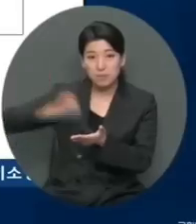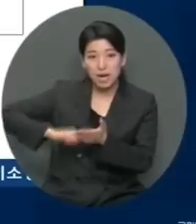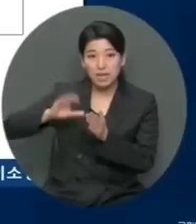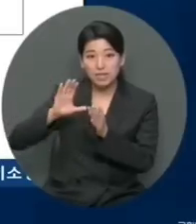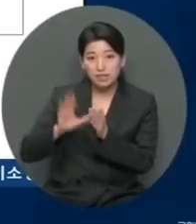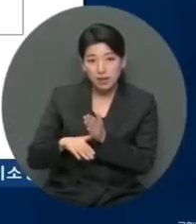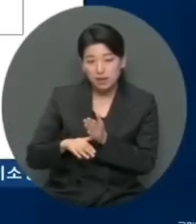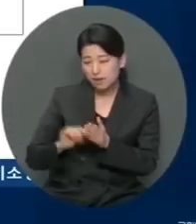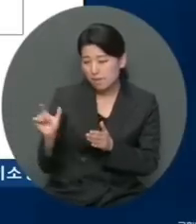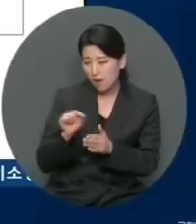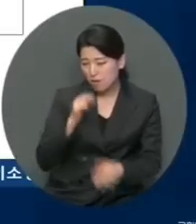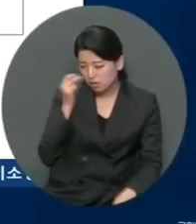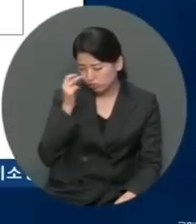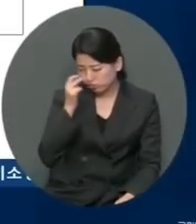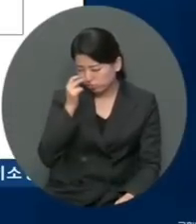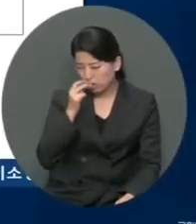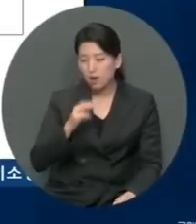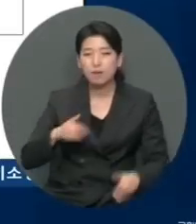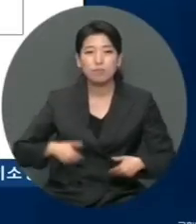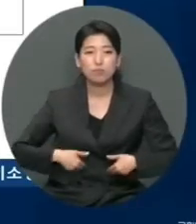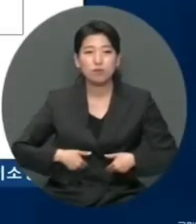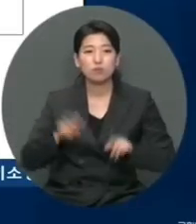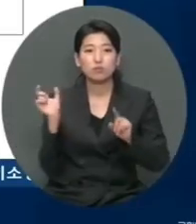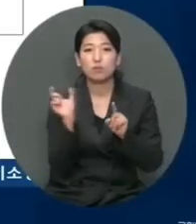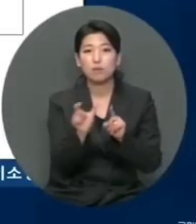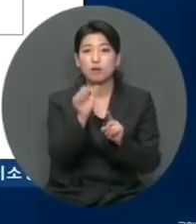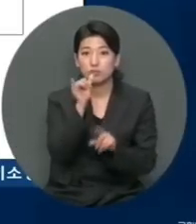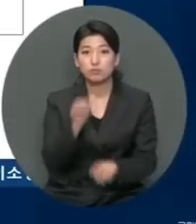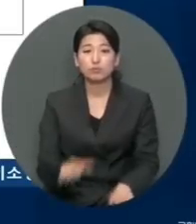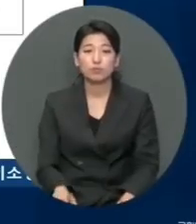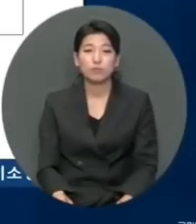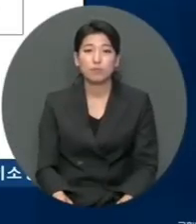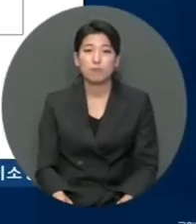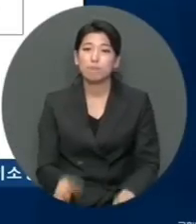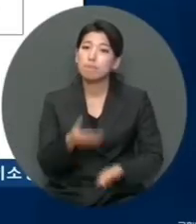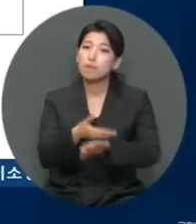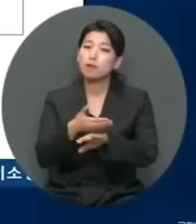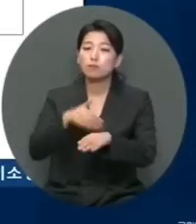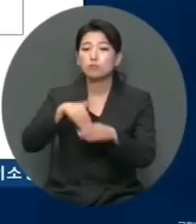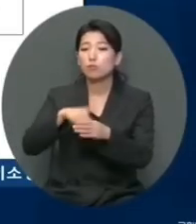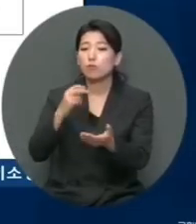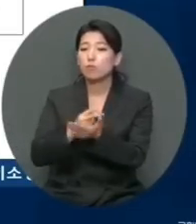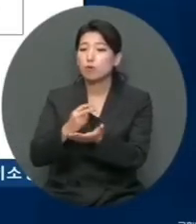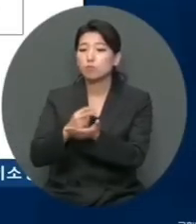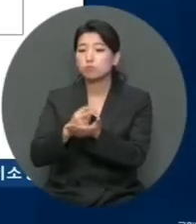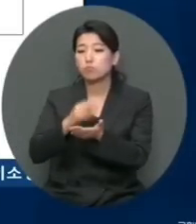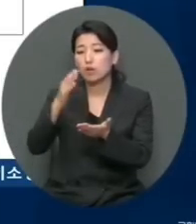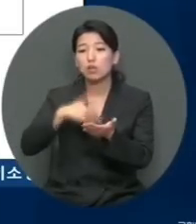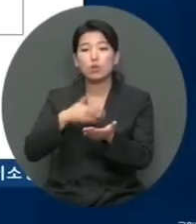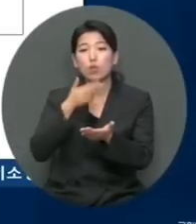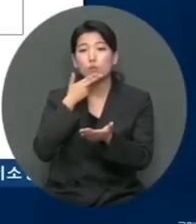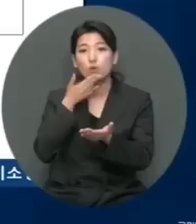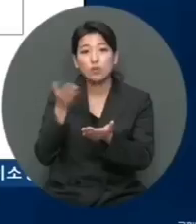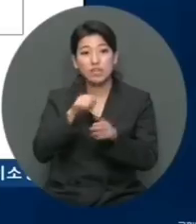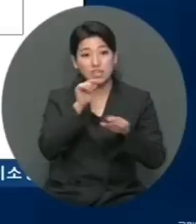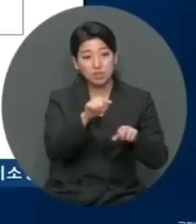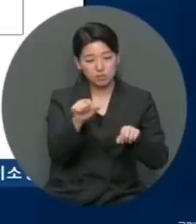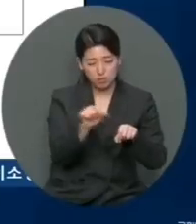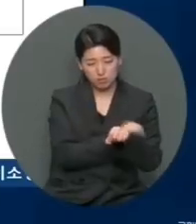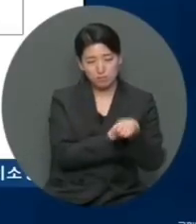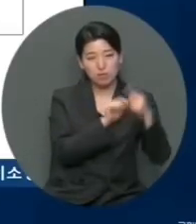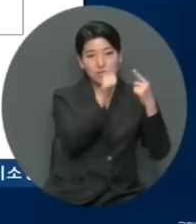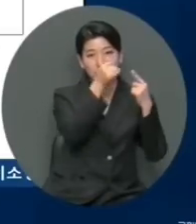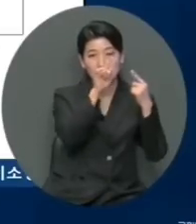조항이 이제 공무원의 중립 의무 규정이거든요. 근데 다른 선거법 위반 사범에는 없는 규정인데 이걸 이렇게 특별하게